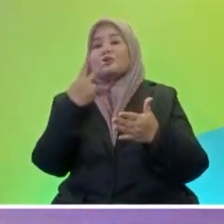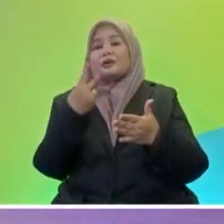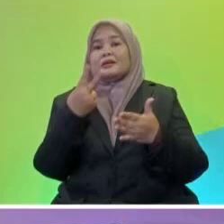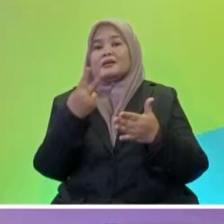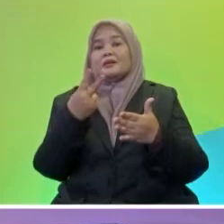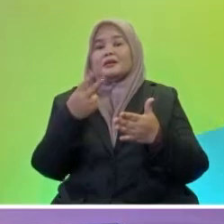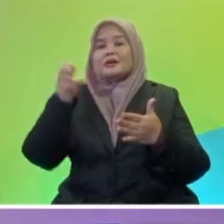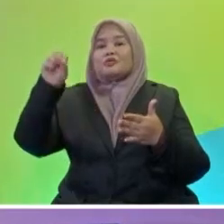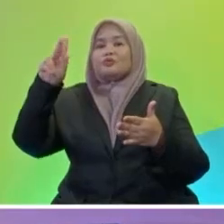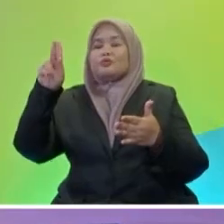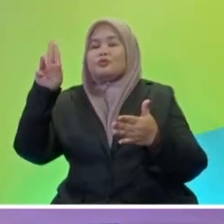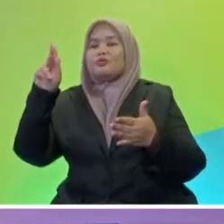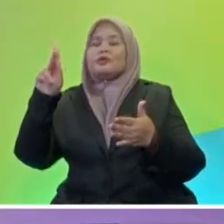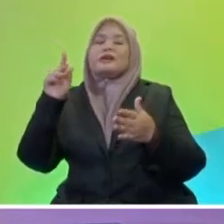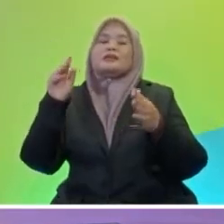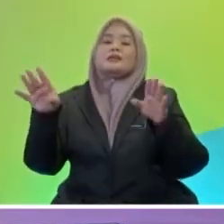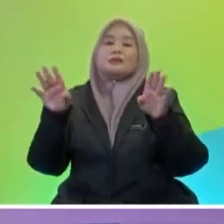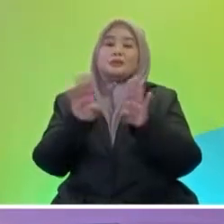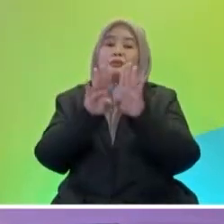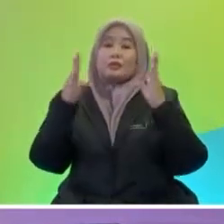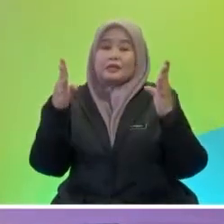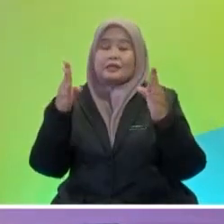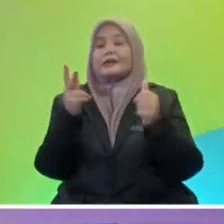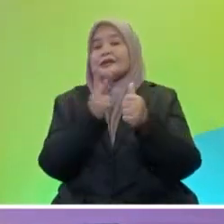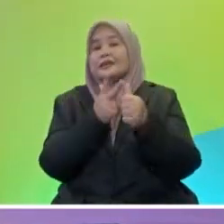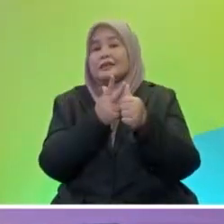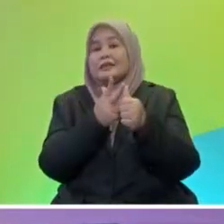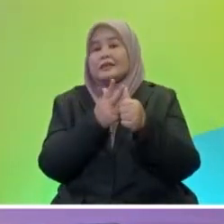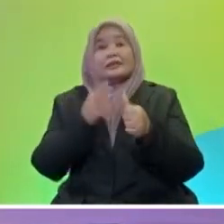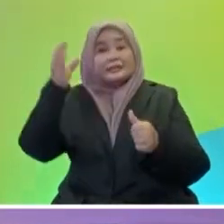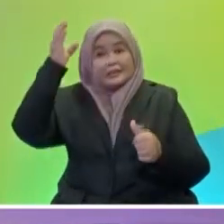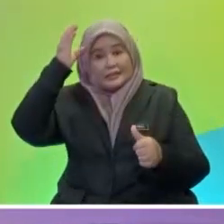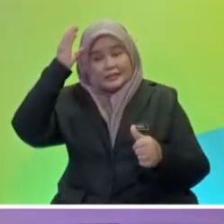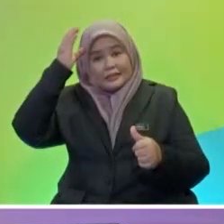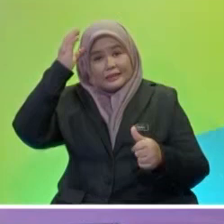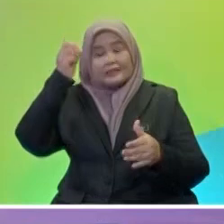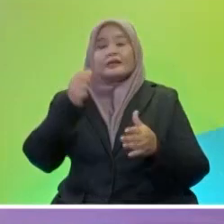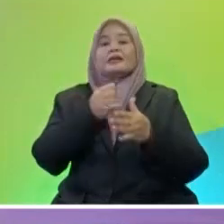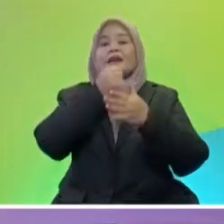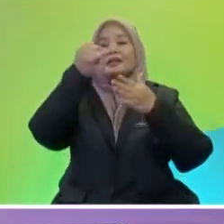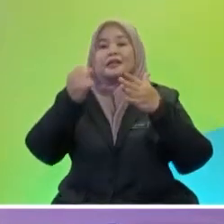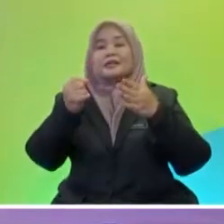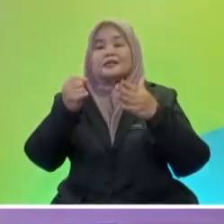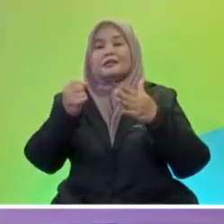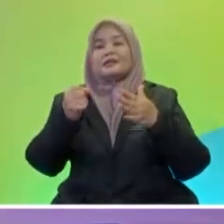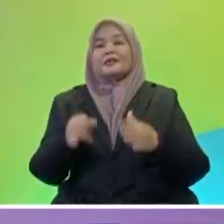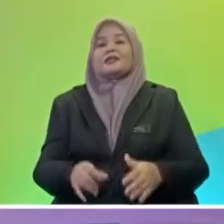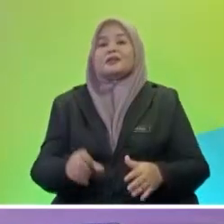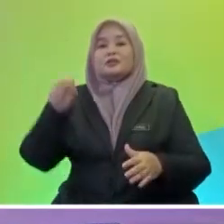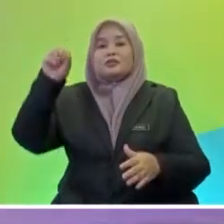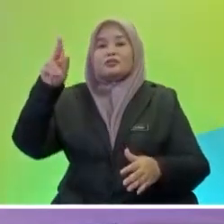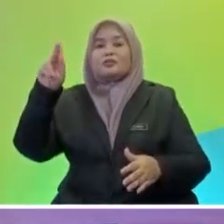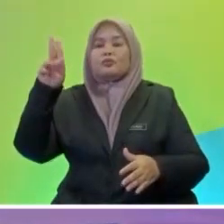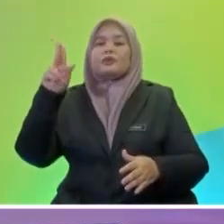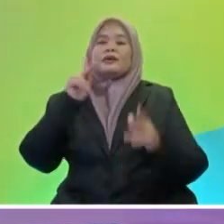eee suku kata terbuka betul dan yang ketiga China dan ujungnya adalah woke broke suku